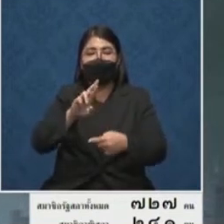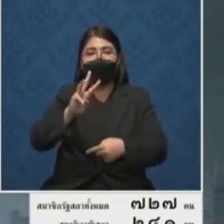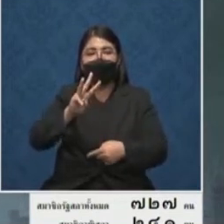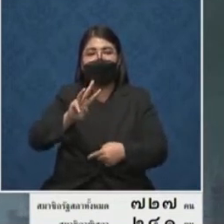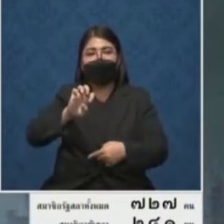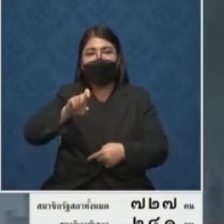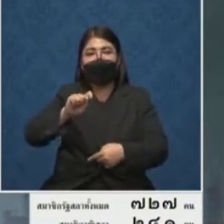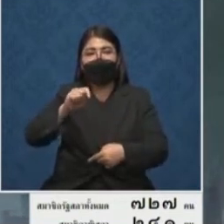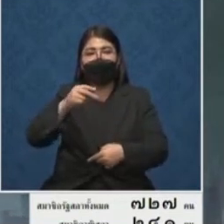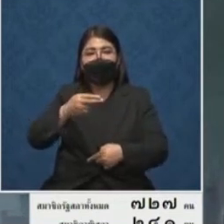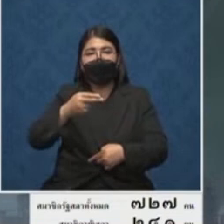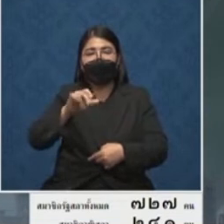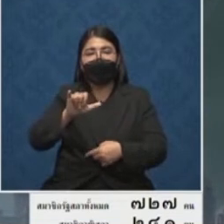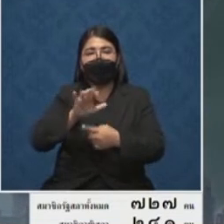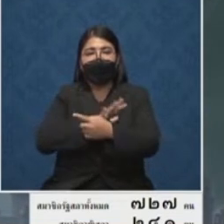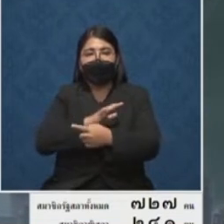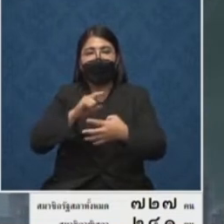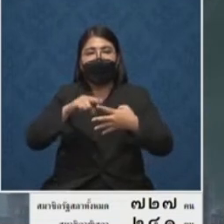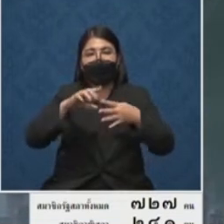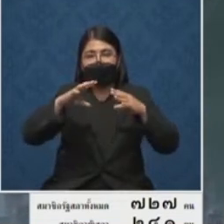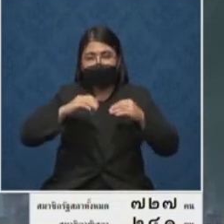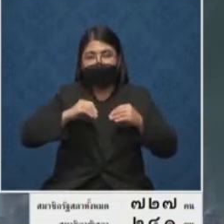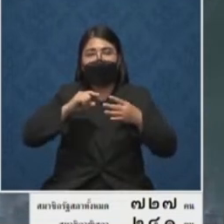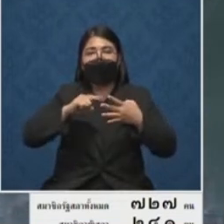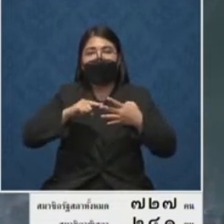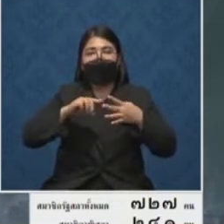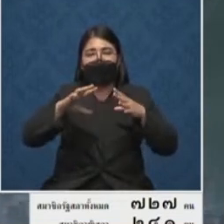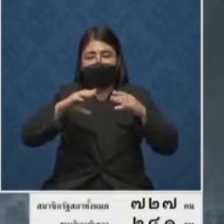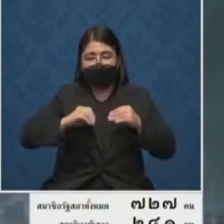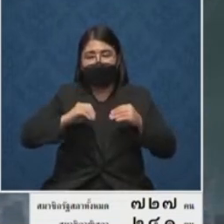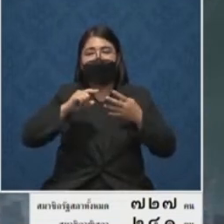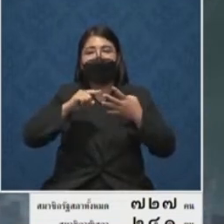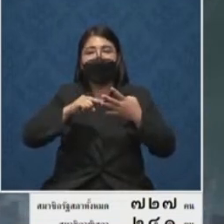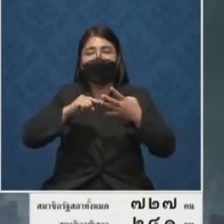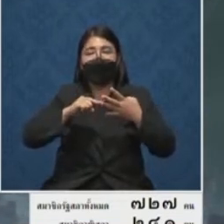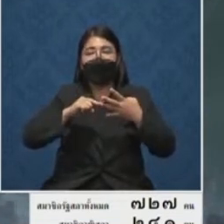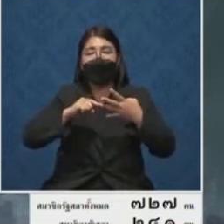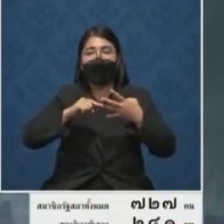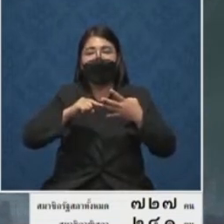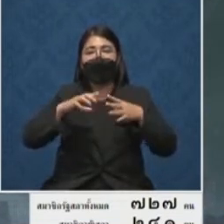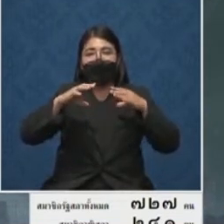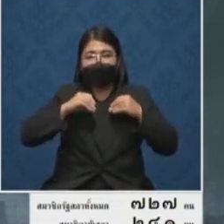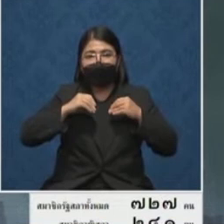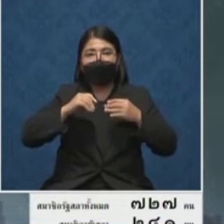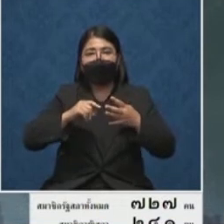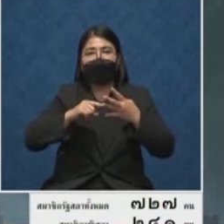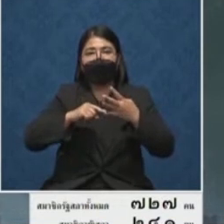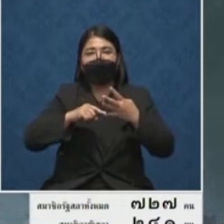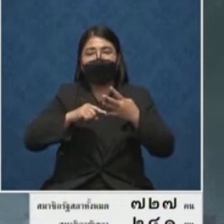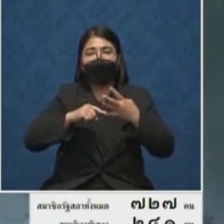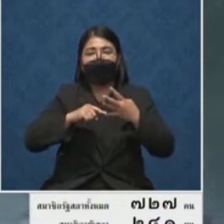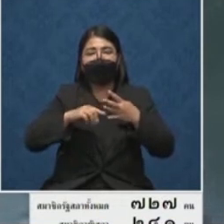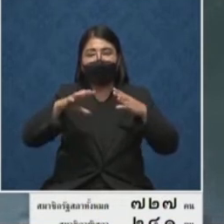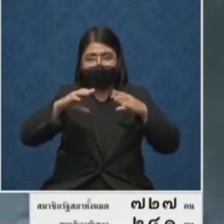วิทย์คนสมบูรณ ์1รับหลักการ2รับหลักการ3รับห